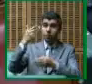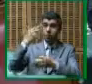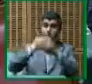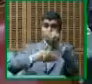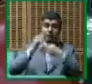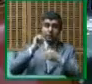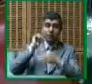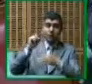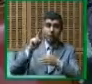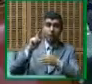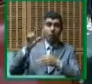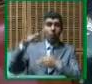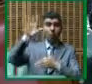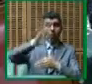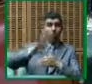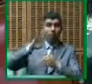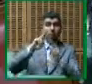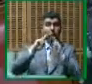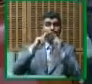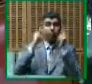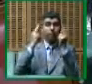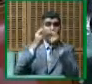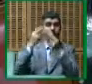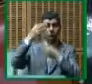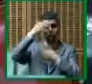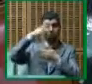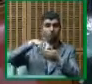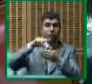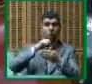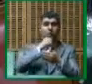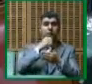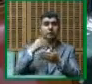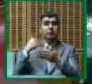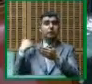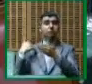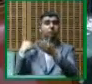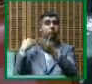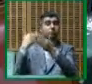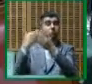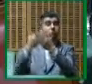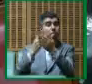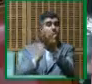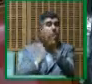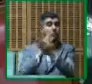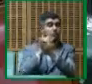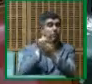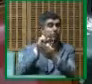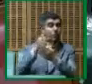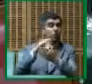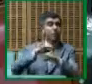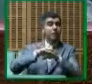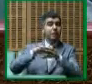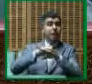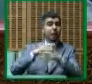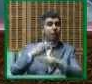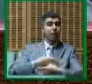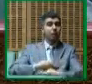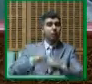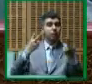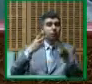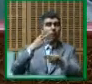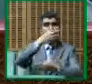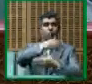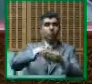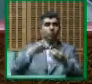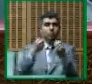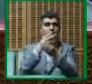إطار التوجه اللي نهجته بلادنا منذ بداية الثمانينات ومتجسد في نهج سياسة الانفتاح